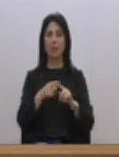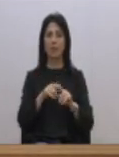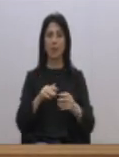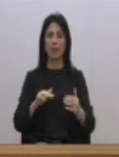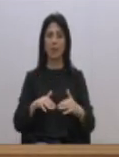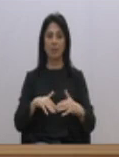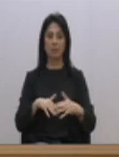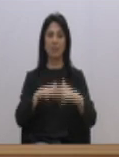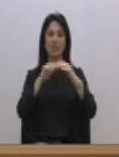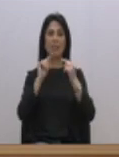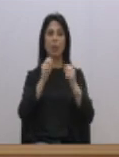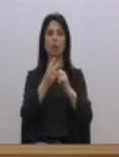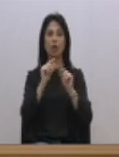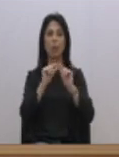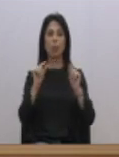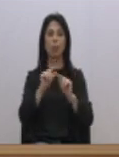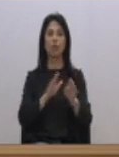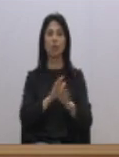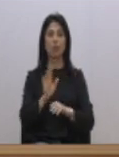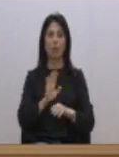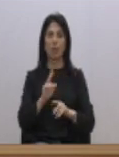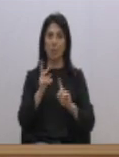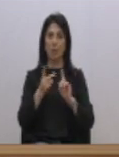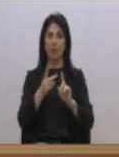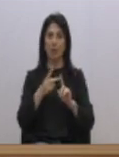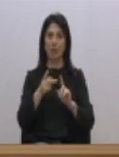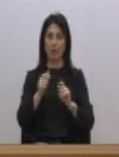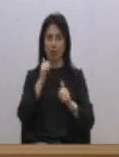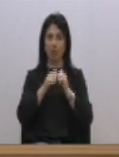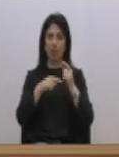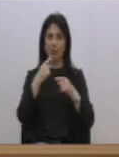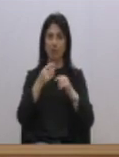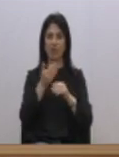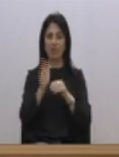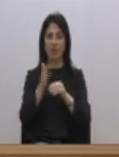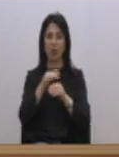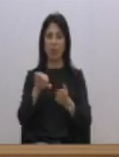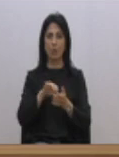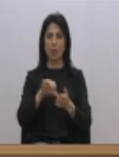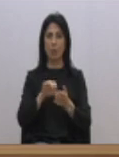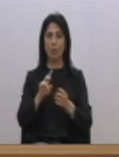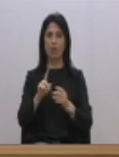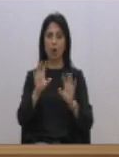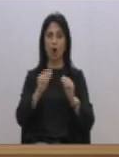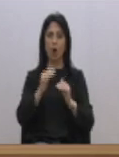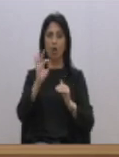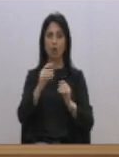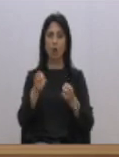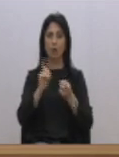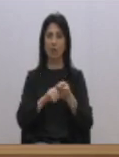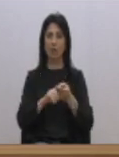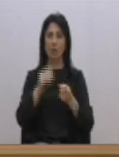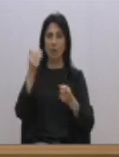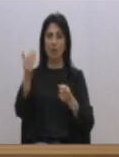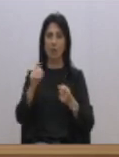sabotaje, tormete punctișe, sulebi sabotaje, da, mi-e ore, și era ca obrobe, hume, salga ulița armat gelebi, cu instituția stand-a ca și rebit,